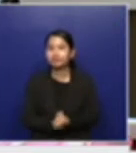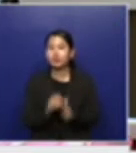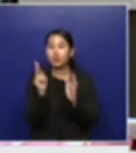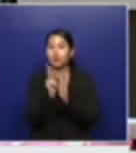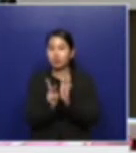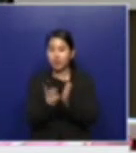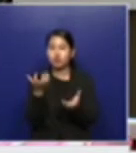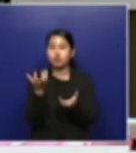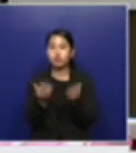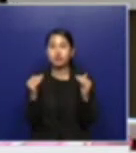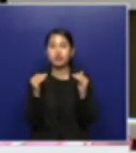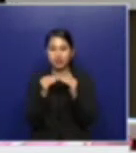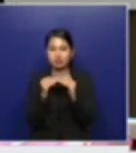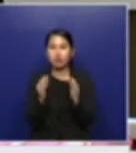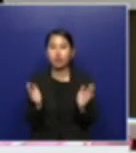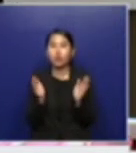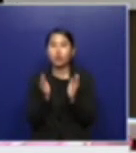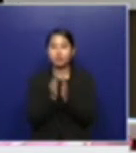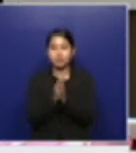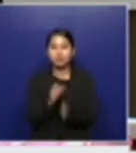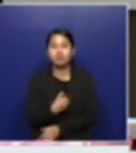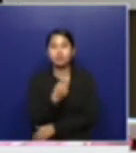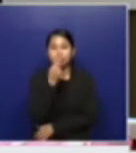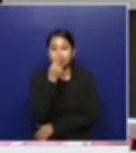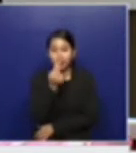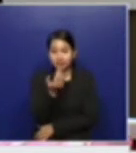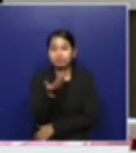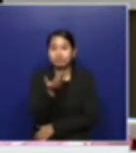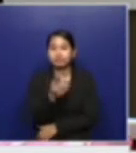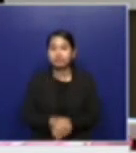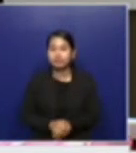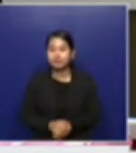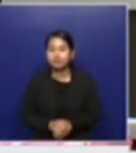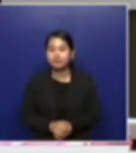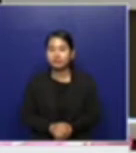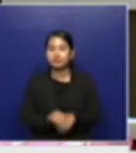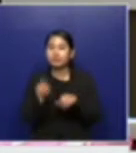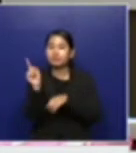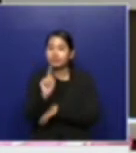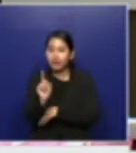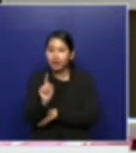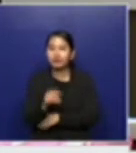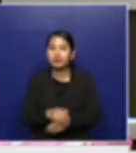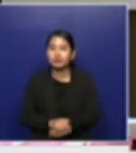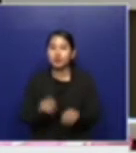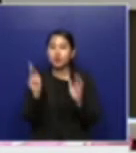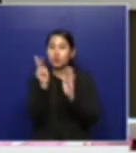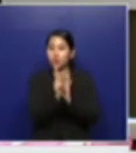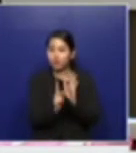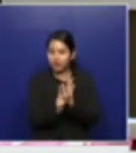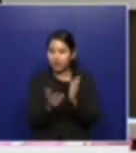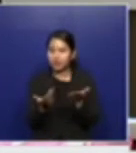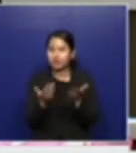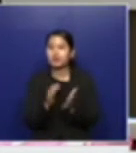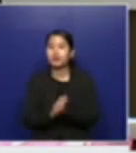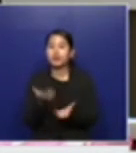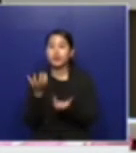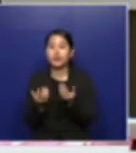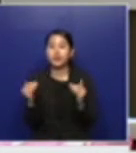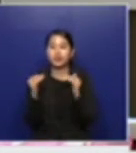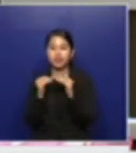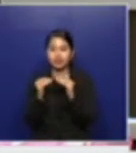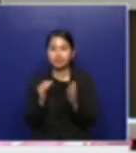ติธรรมอันนี้ผมบวกไปเลยท่านประธานก็เห็นครับว่ามันเป็นยังไงแล้ววันนี้ด้านกฎหมายกับด้านการยุติธรร